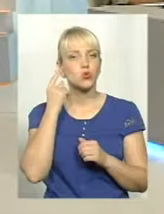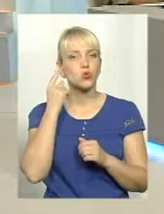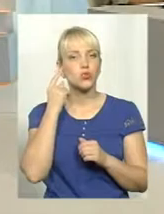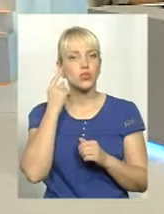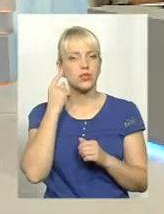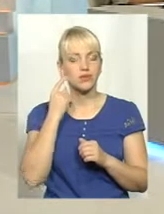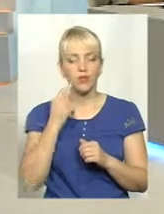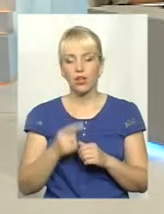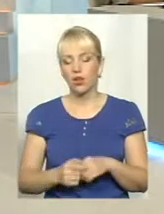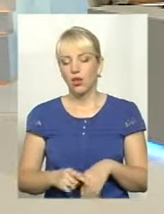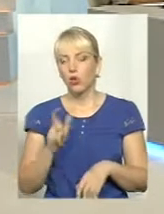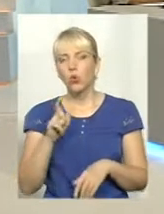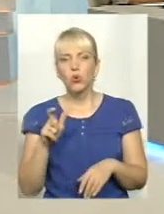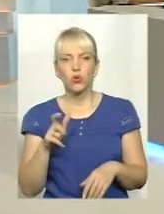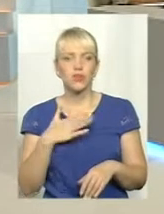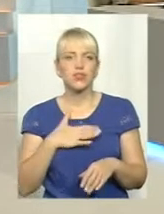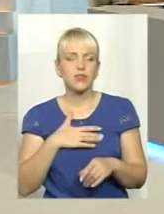і зробить наша робота.